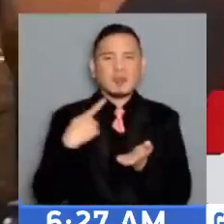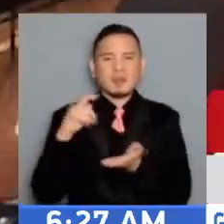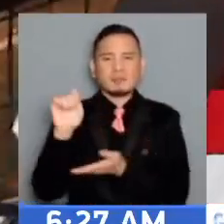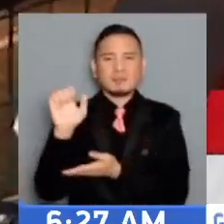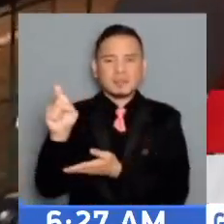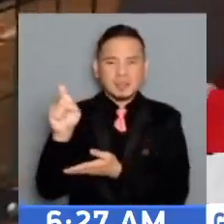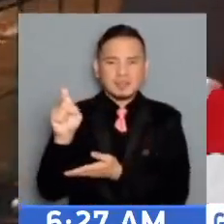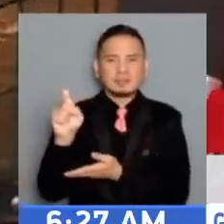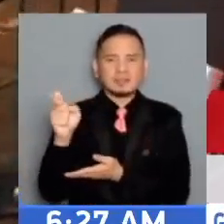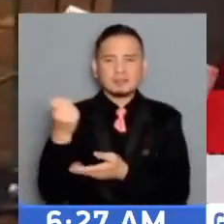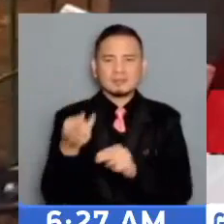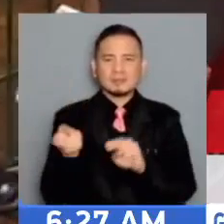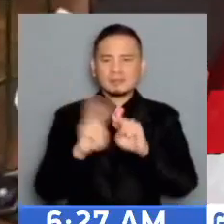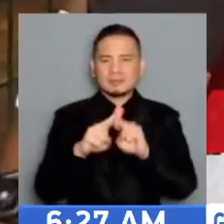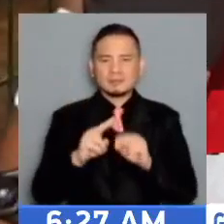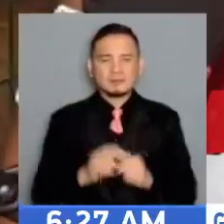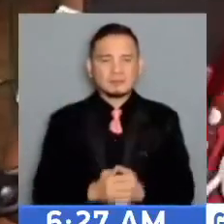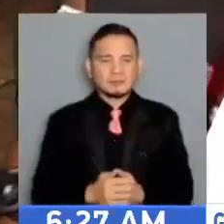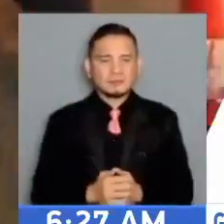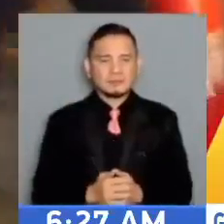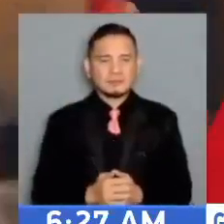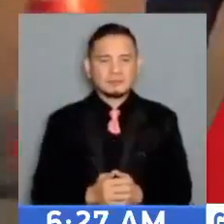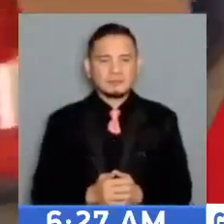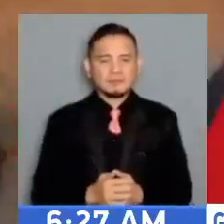babaan na lang yung pamasahe para hindi mabigat.